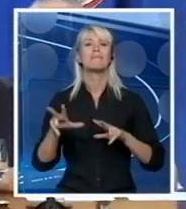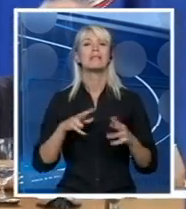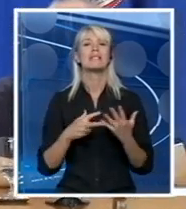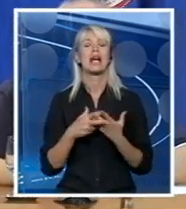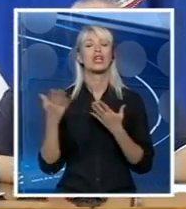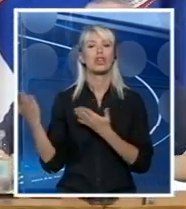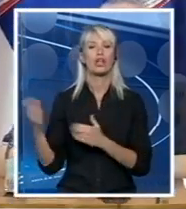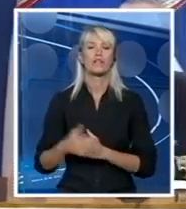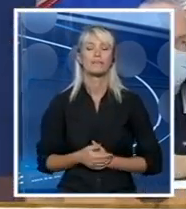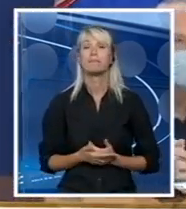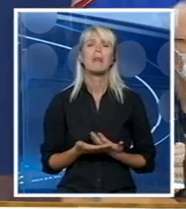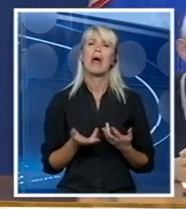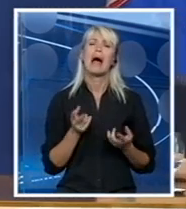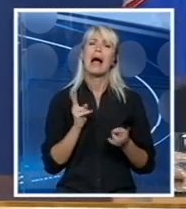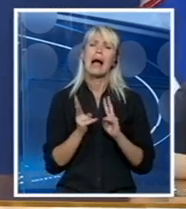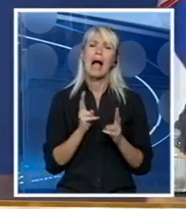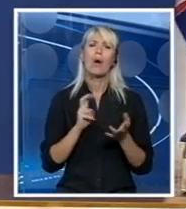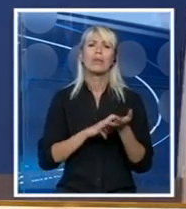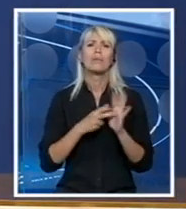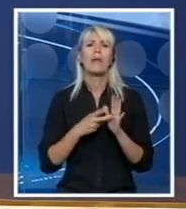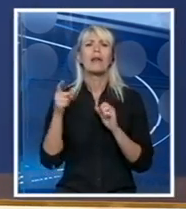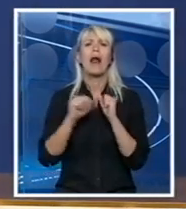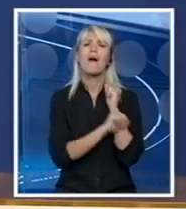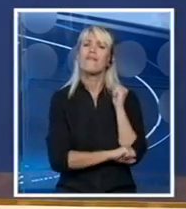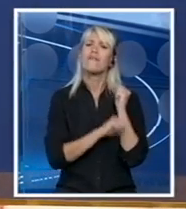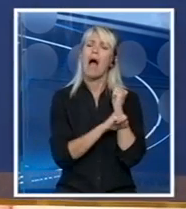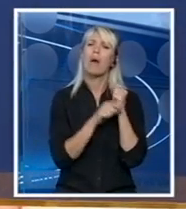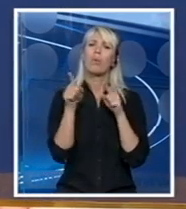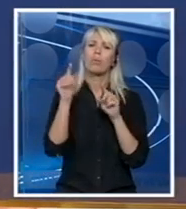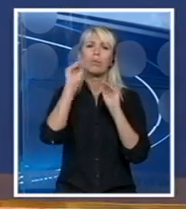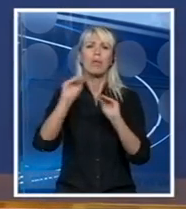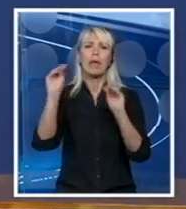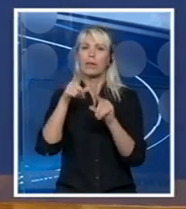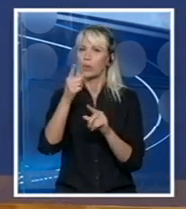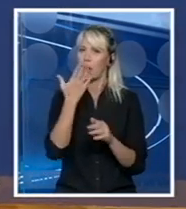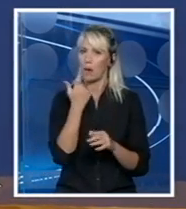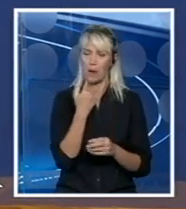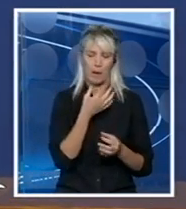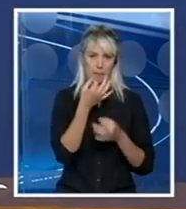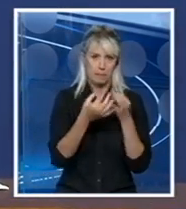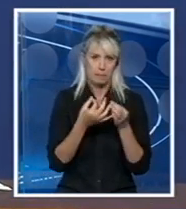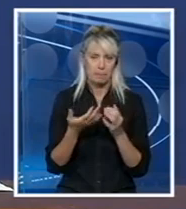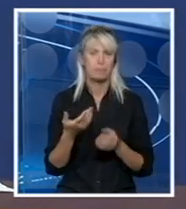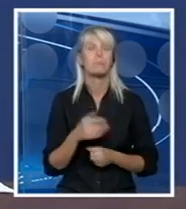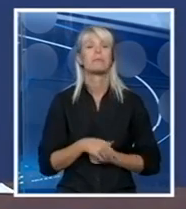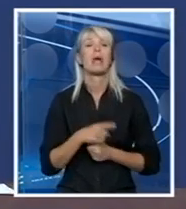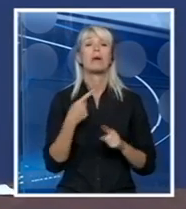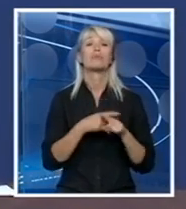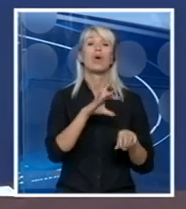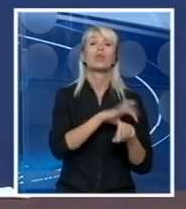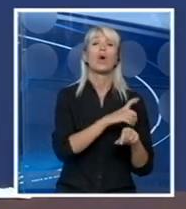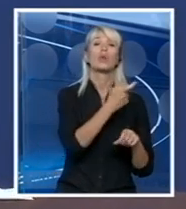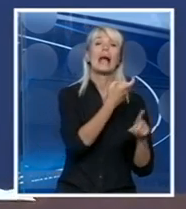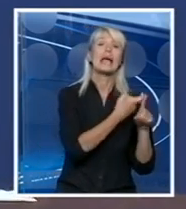kako će se organizovati predavanja na fakultetima? To niste spomenuli. Zatim za doktorku Kisić-Tepavčević i doktora